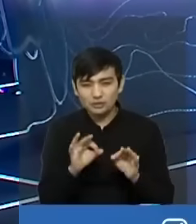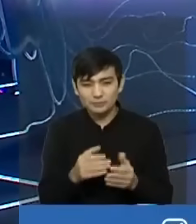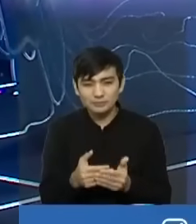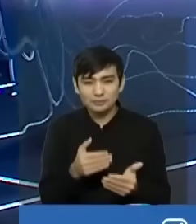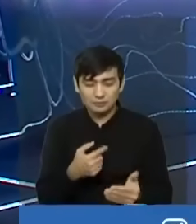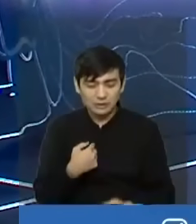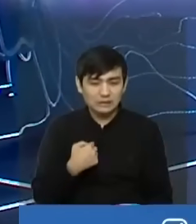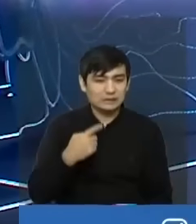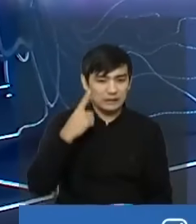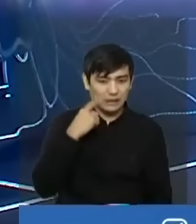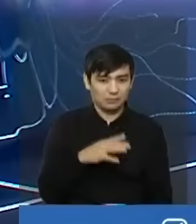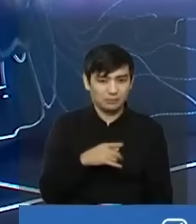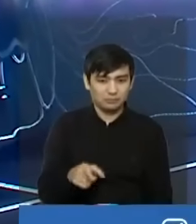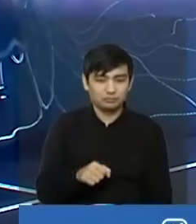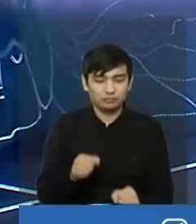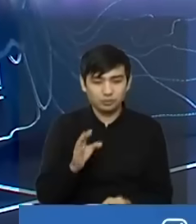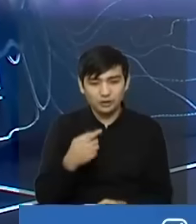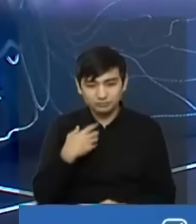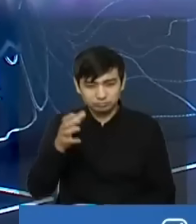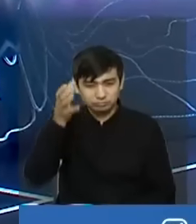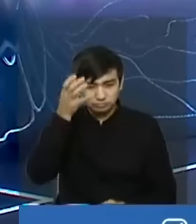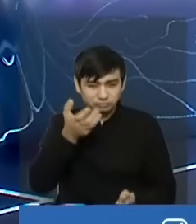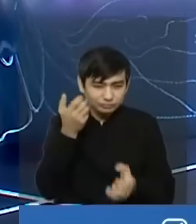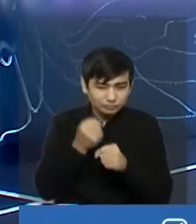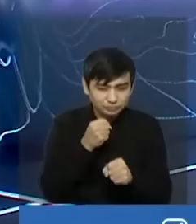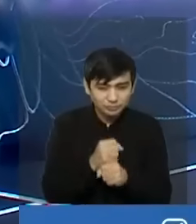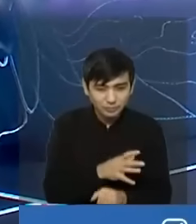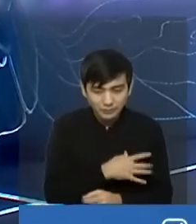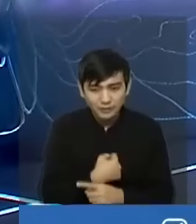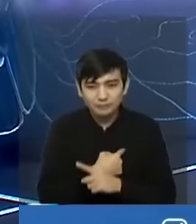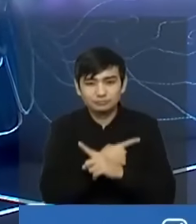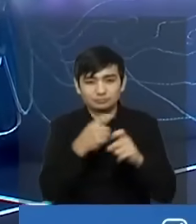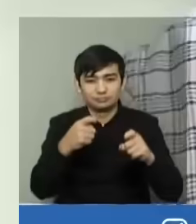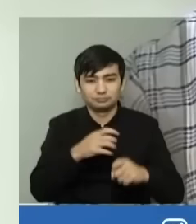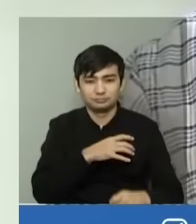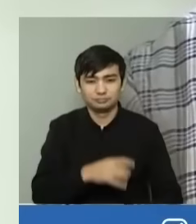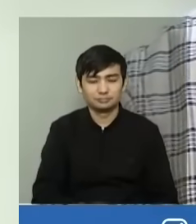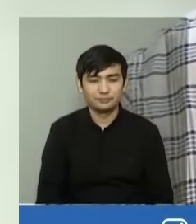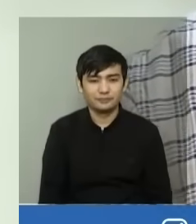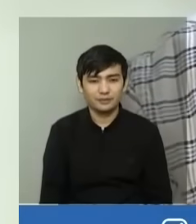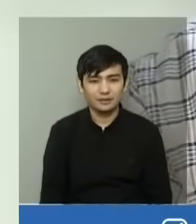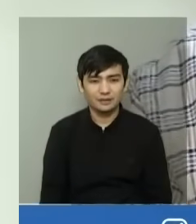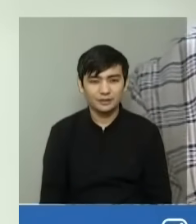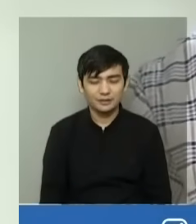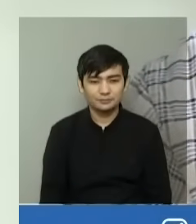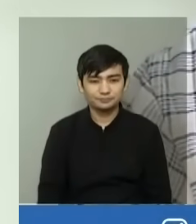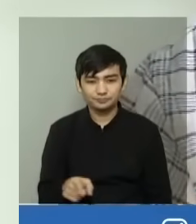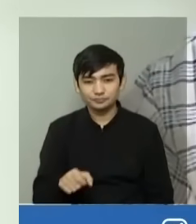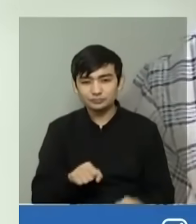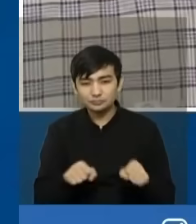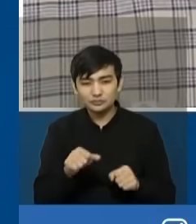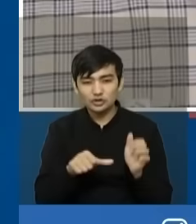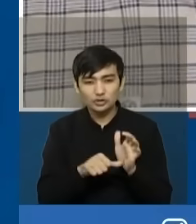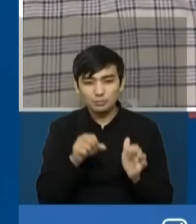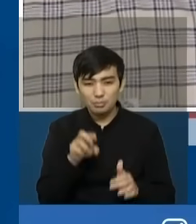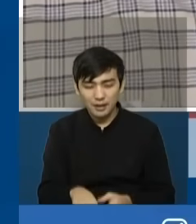ала білген, тіпті ол туралы ғылыми зерттеу жүргізіп жариялап үлгеріпті. Деректерді өңдеу барысында 6 балдан жоғары қарай